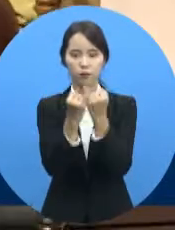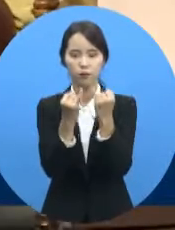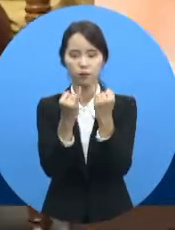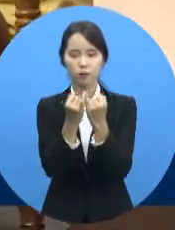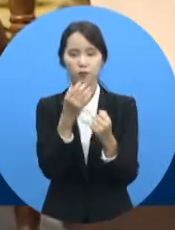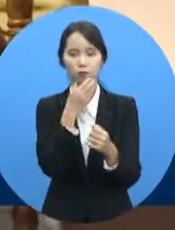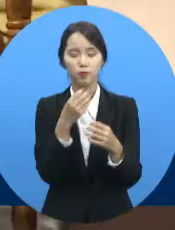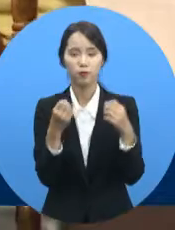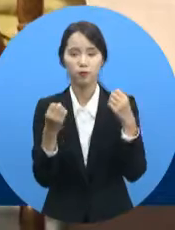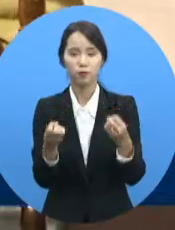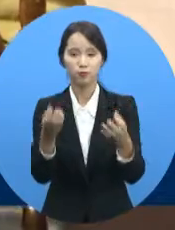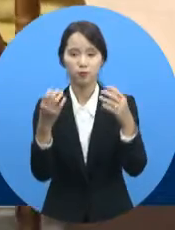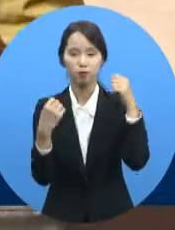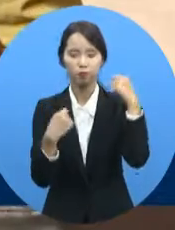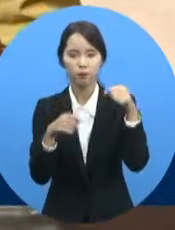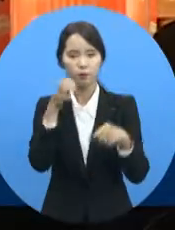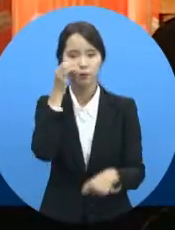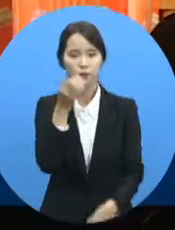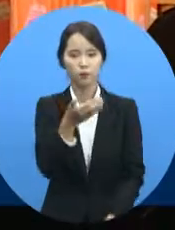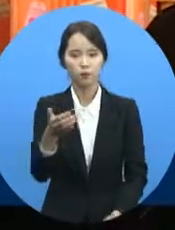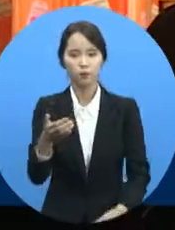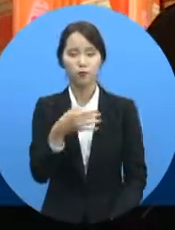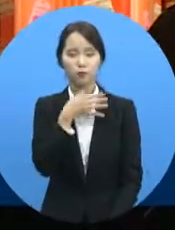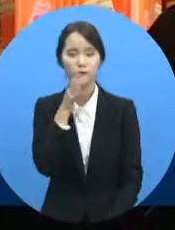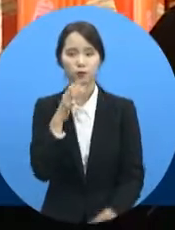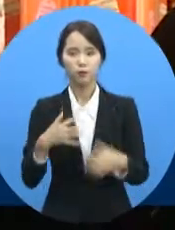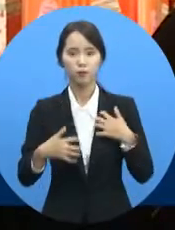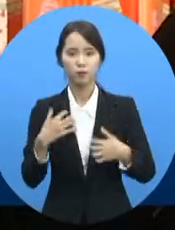펼쳐져 어르신들에게 즐거움을 선사했습니다.